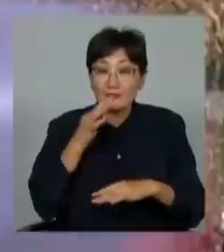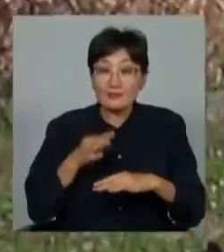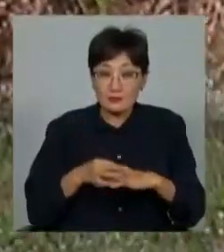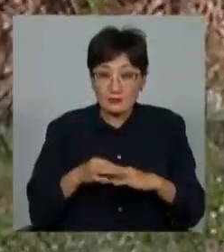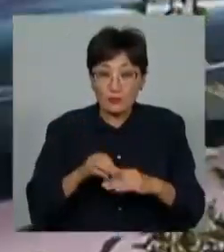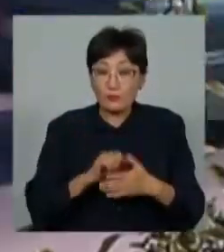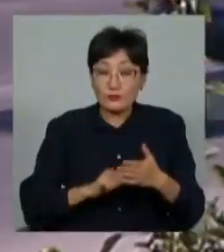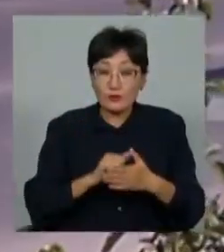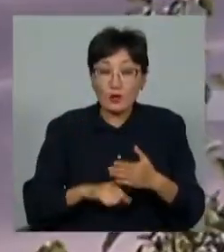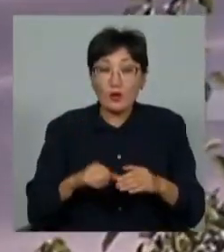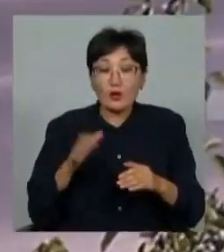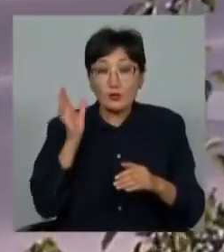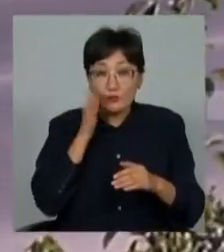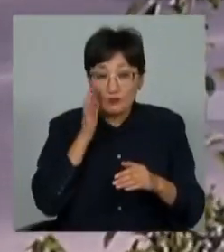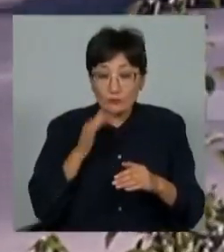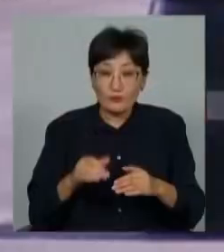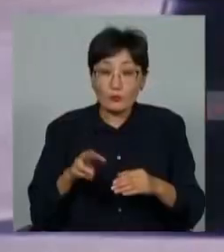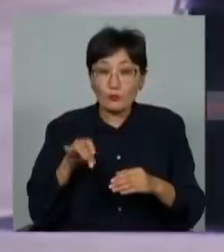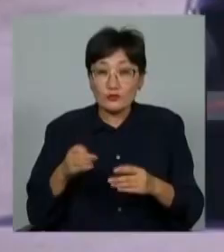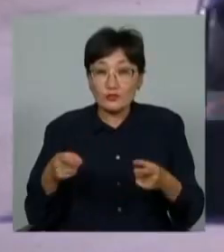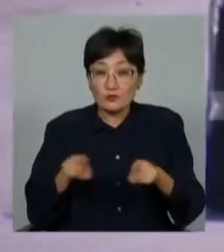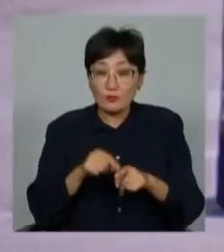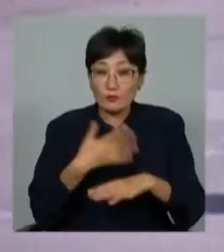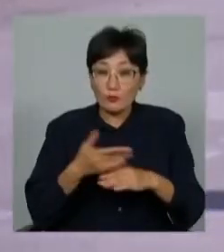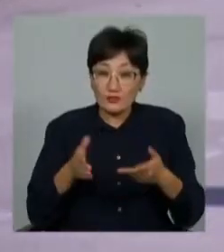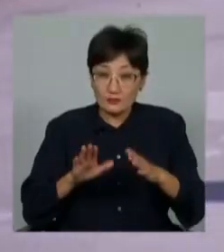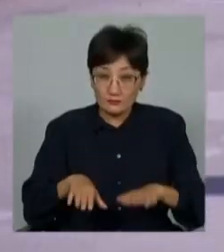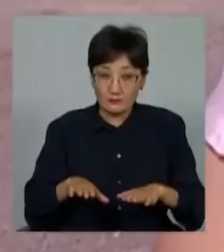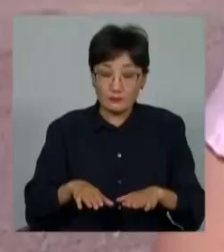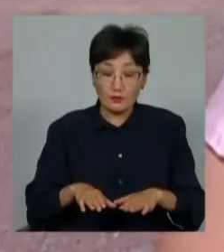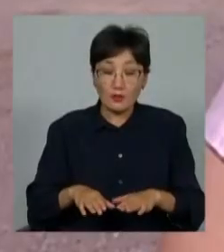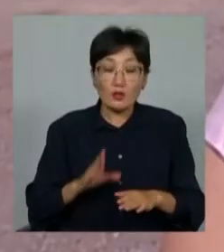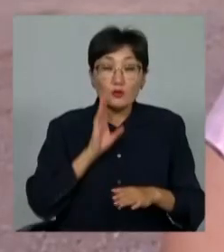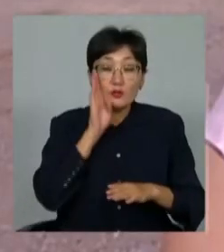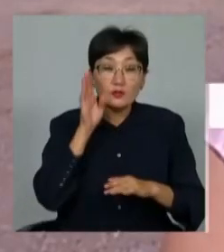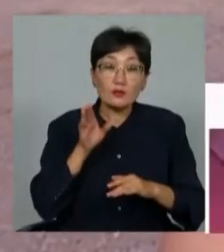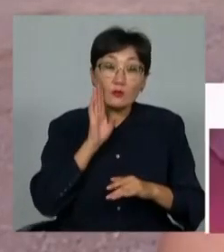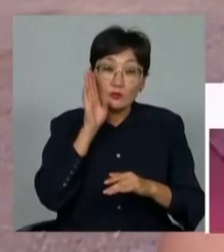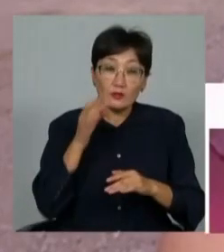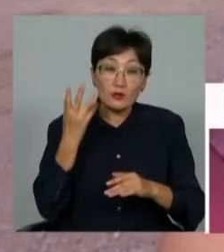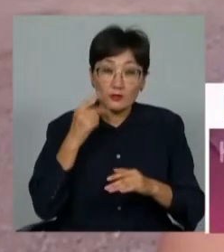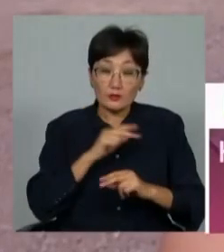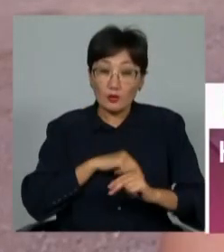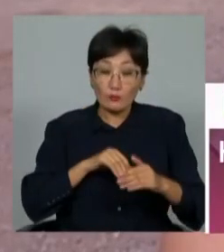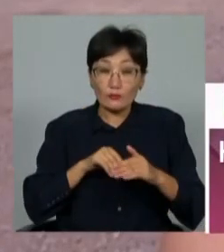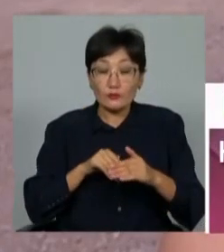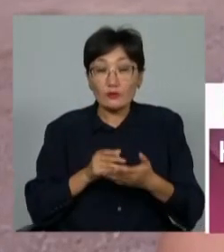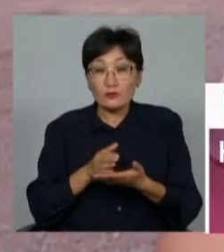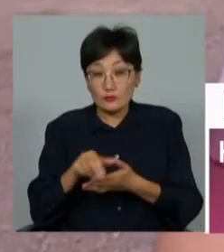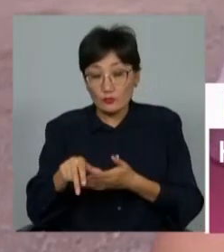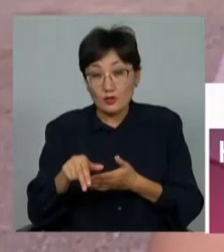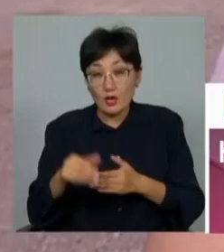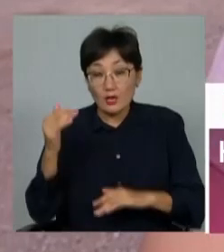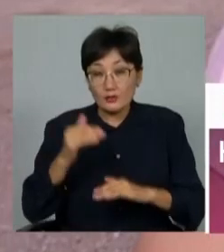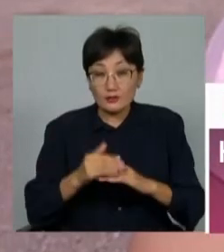Кей азаматтар төрт аяқты мақұлықтарды қоқыс сияқты далаға апарып тастайтын көрінеді. Таңертең ерте шыққан кезінде, кешке шыққан кезінде